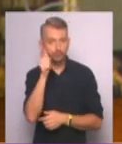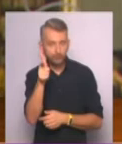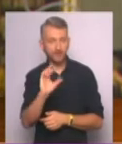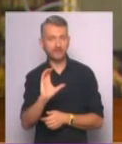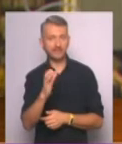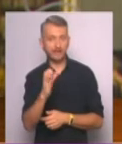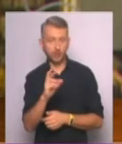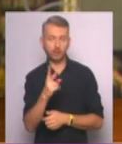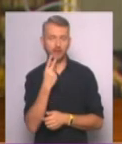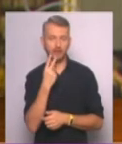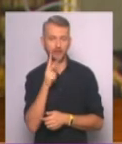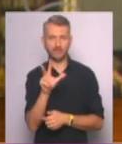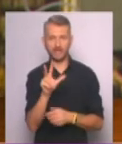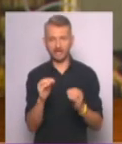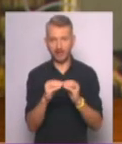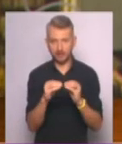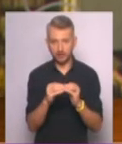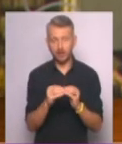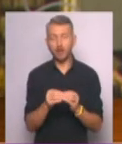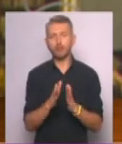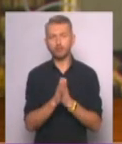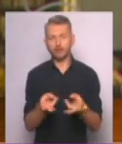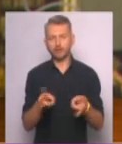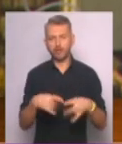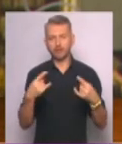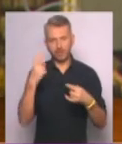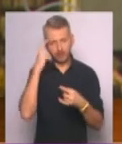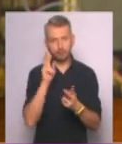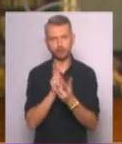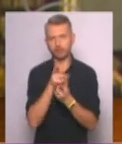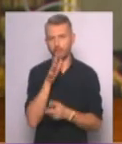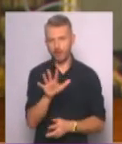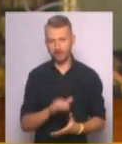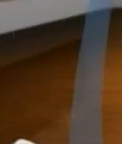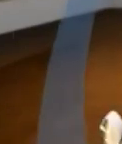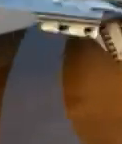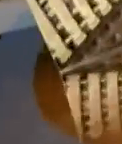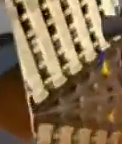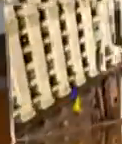як завжди, о 15:10. Тож, будь ласка, залишайтеся на телеканалі Київ і до зустрічі.